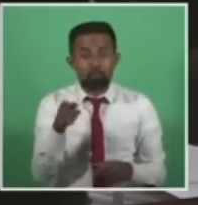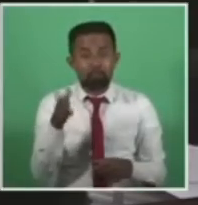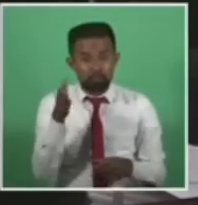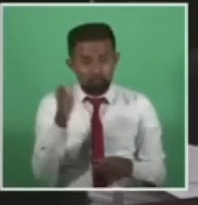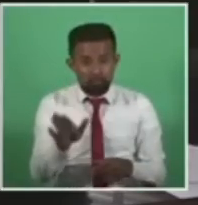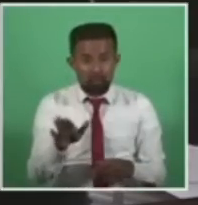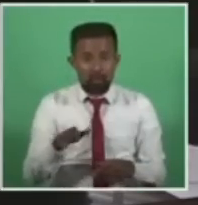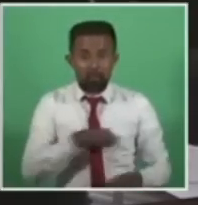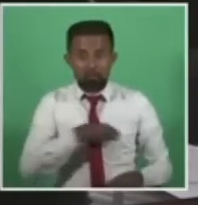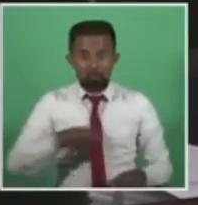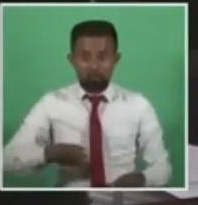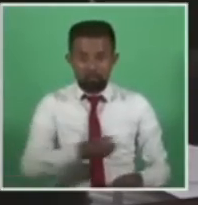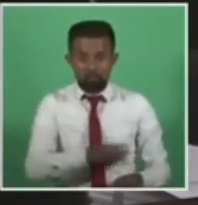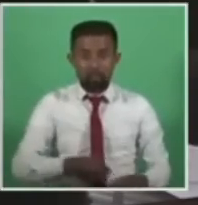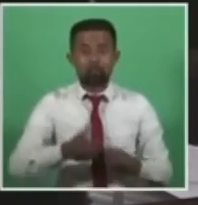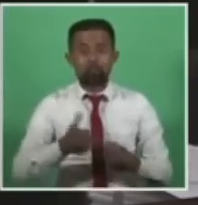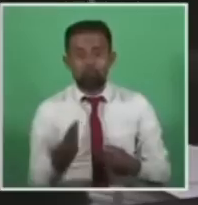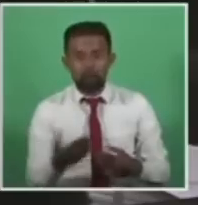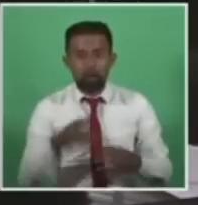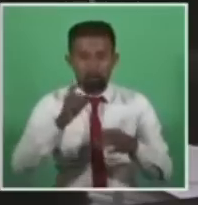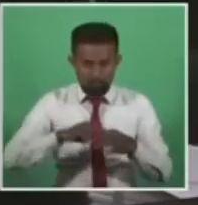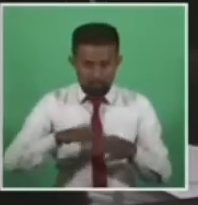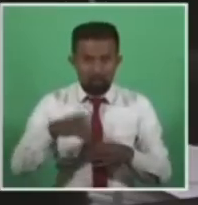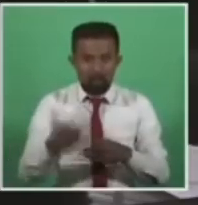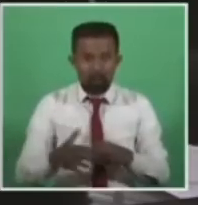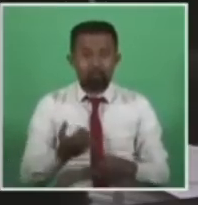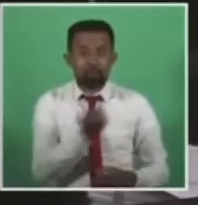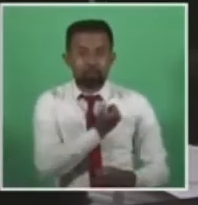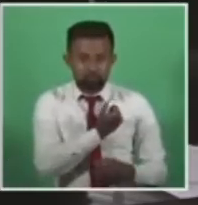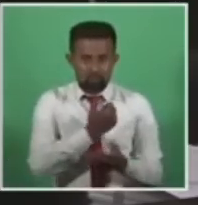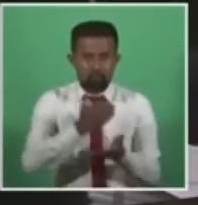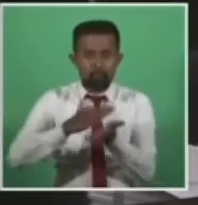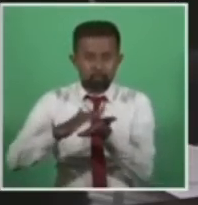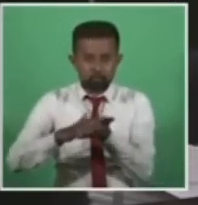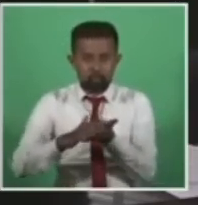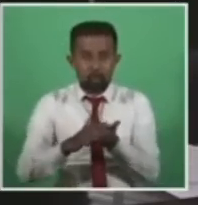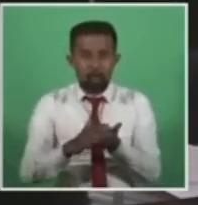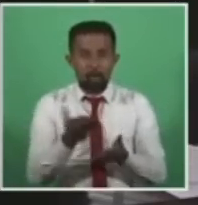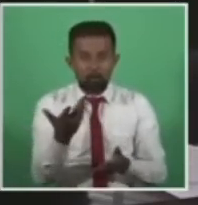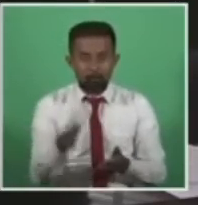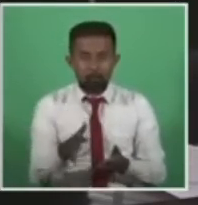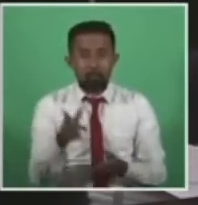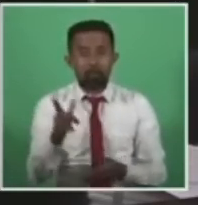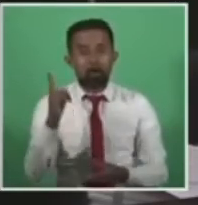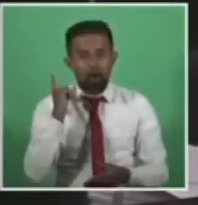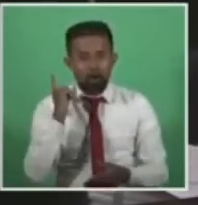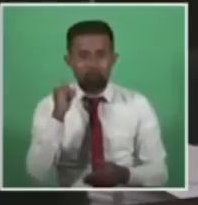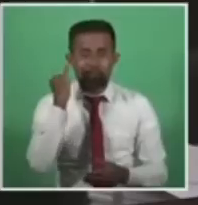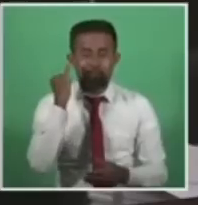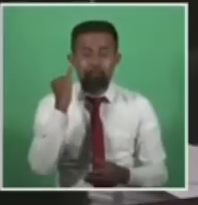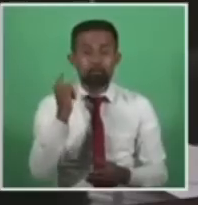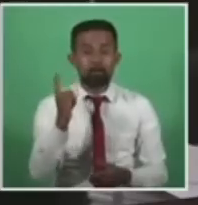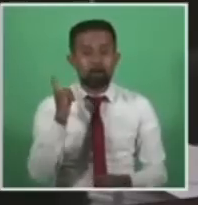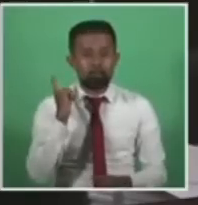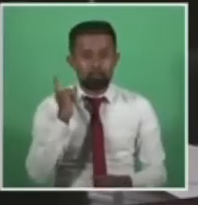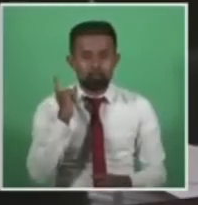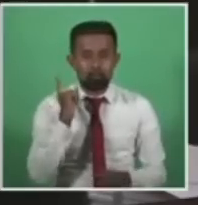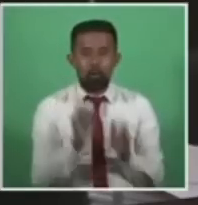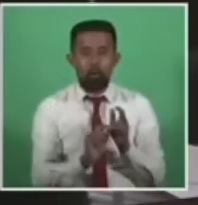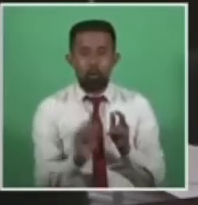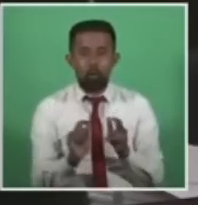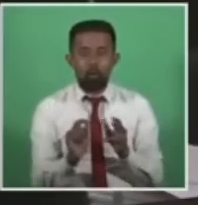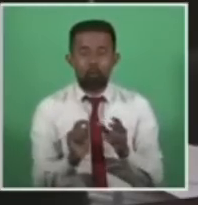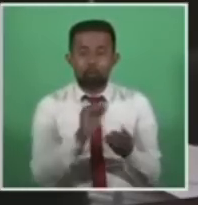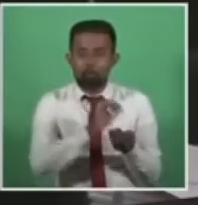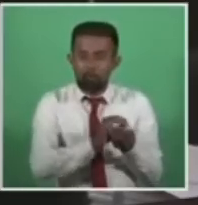ඔබතුමාගේ බඩවැලුත් එළියට ඇවිල්ලා විශාල ප්‍රශ්නයක් කියලා වෛද්‍යවරු තමයි බේරගත්තේ. ඔබතුමාට හමුදාපති විදිහට හමුදාවේ හමුදා